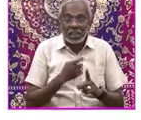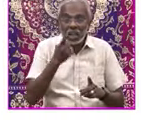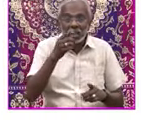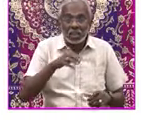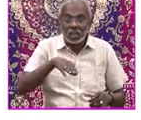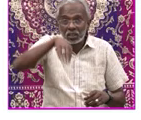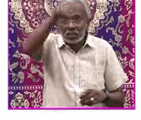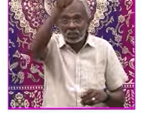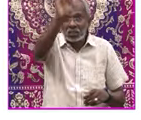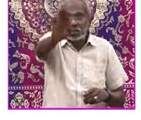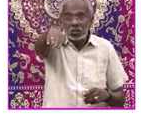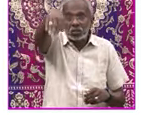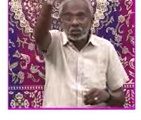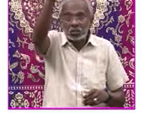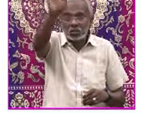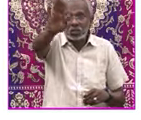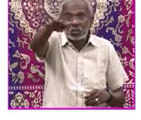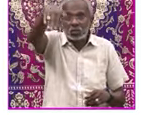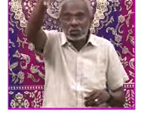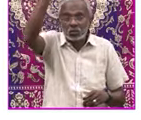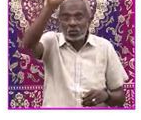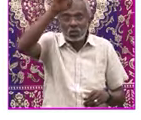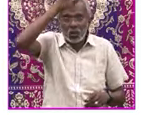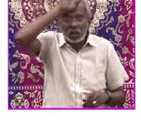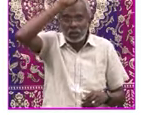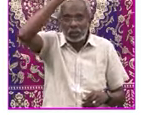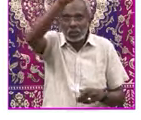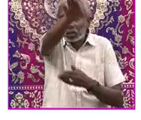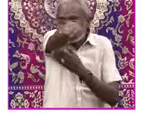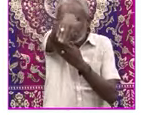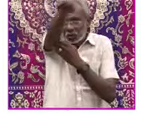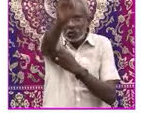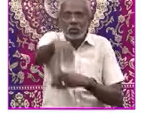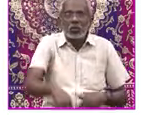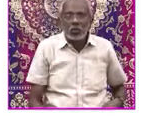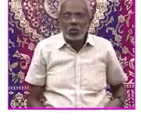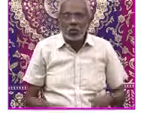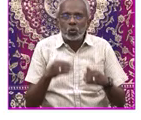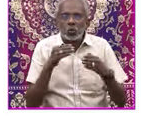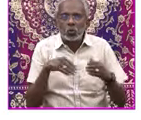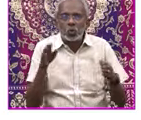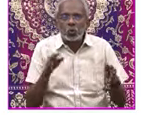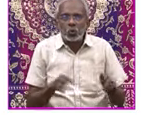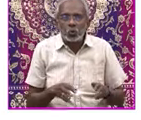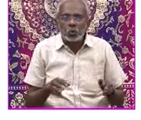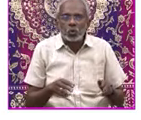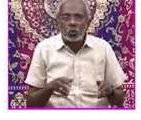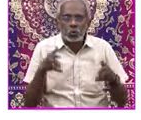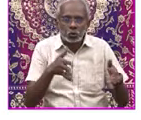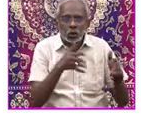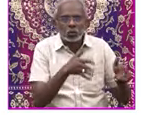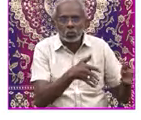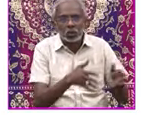வருது சாப்பிட்ற ஆட்டுக்கறி கிடையாது. யானை, தூறு மண்டுவர் செயல் வந்தது இல்லையா, தூறுனா